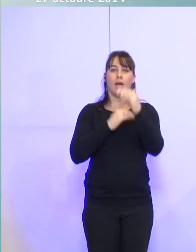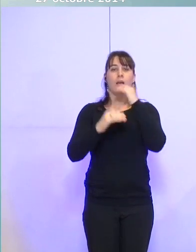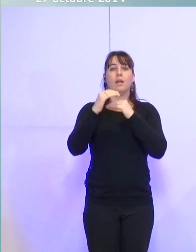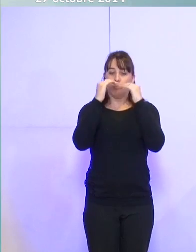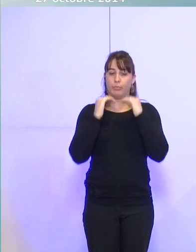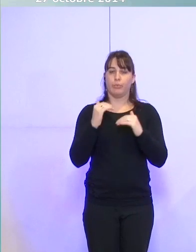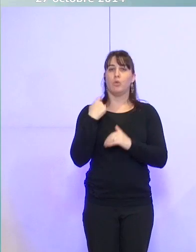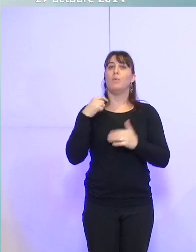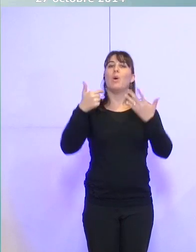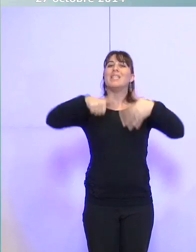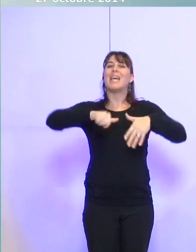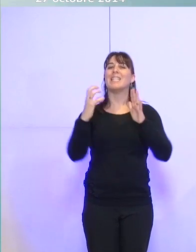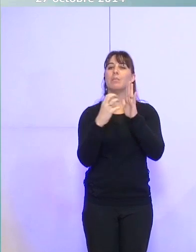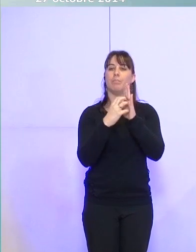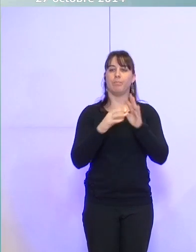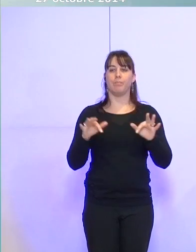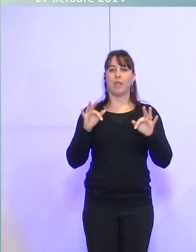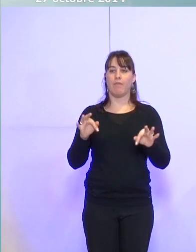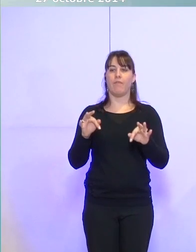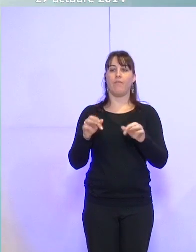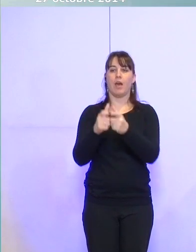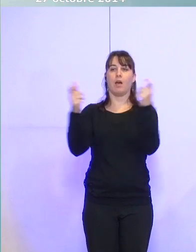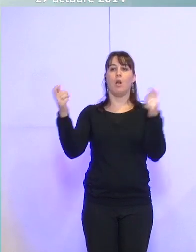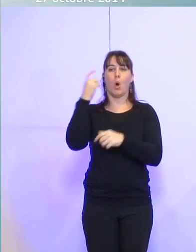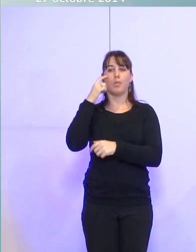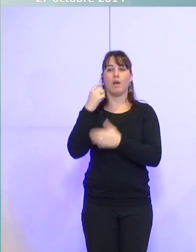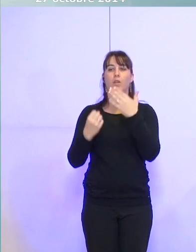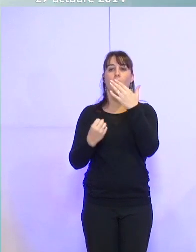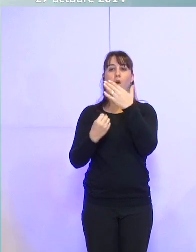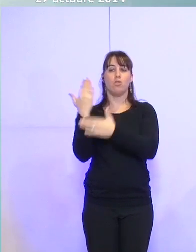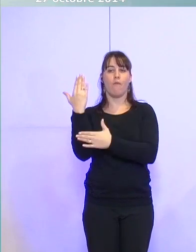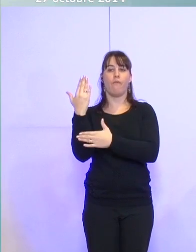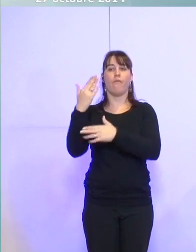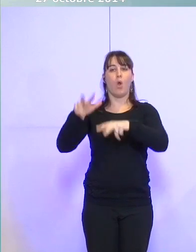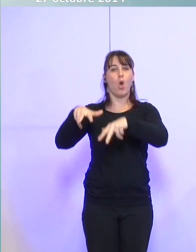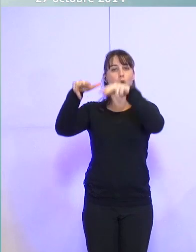16. C'est l'adhésion à l'Observatoire des logements neufs.